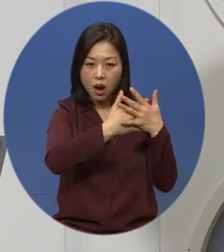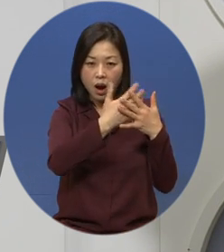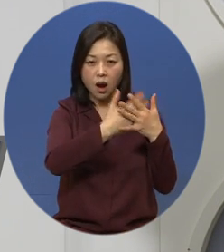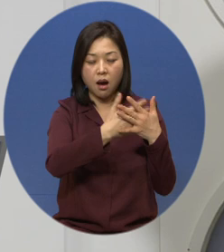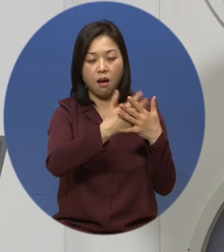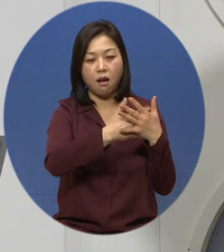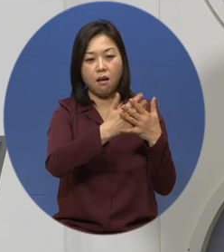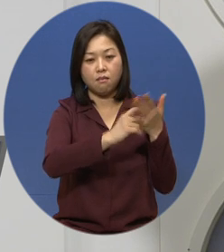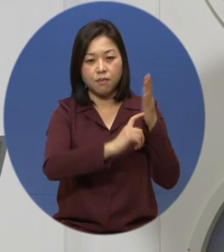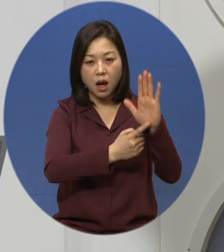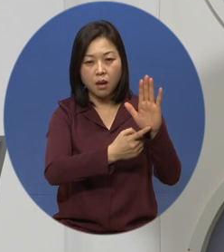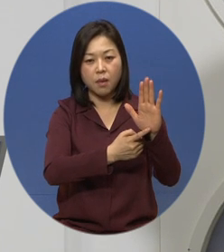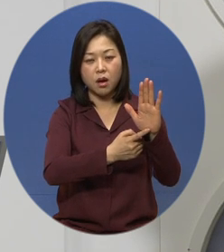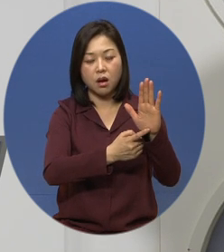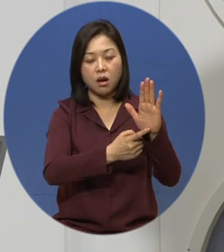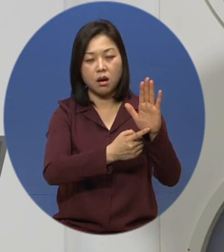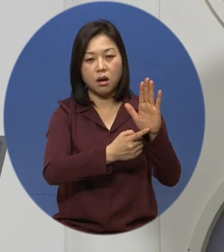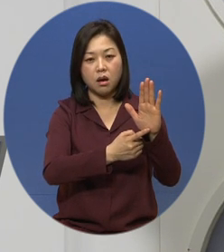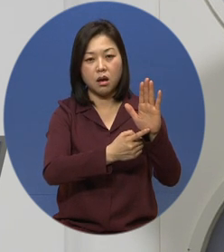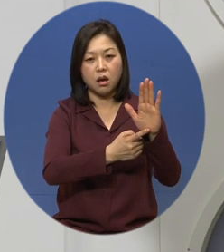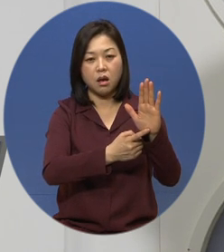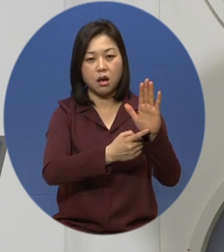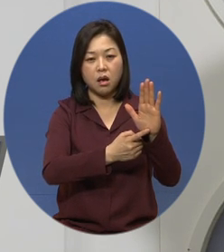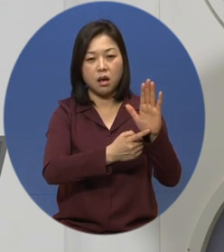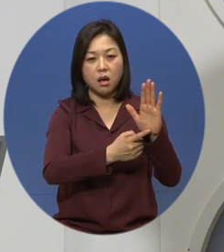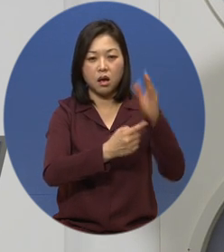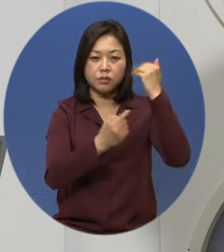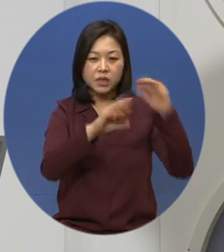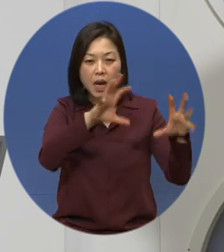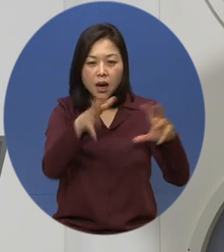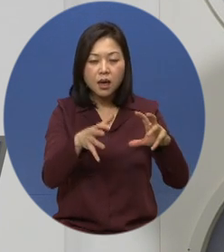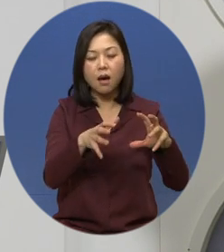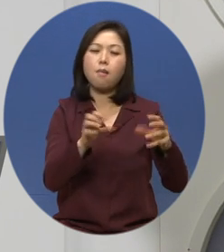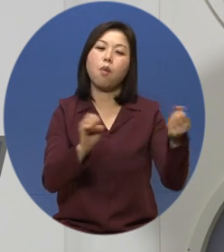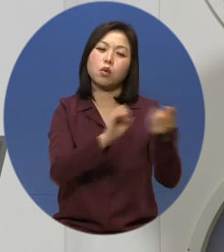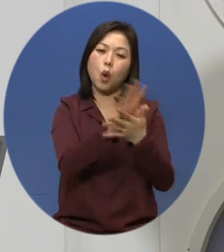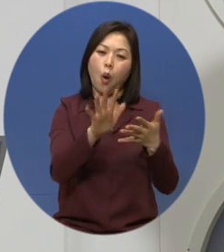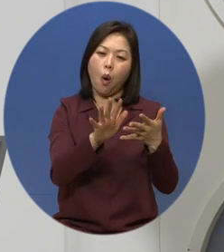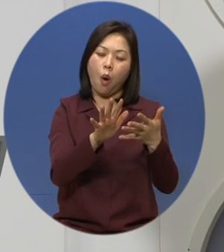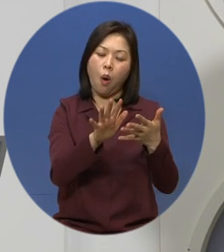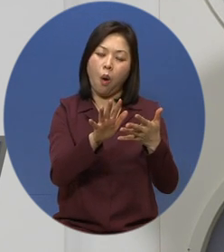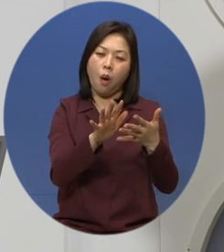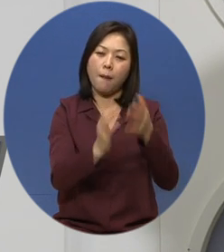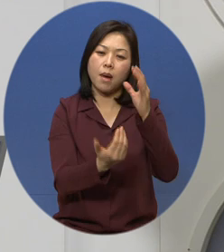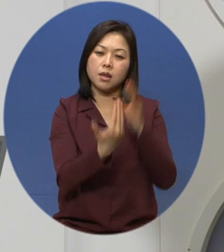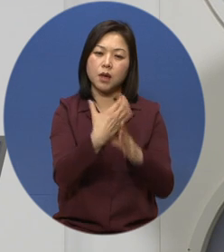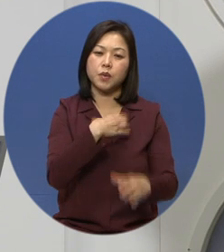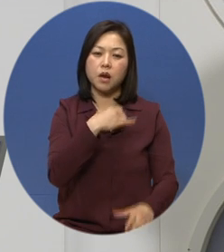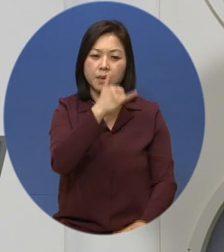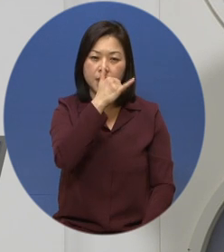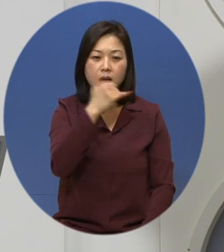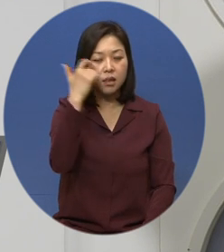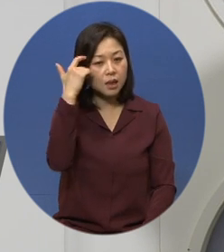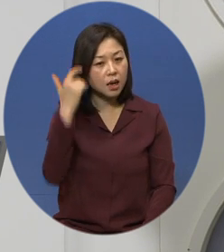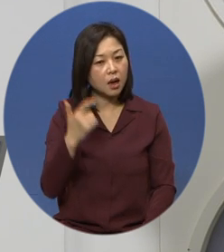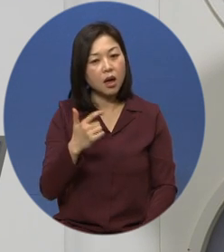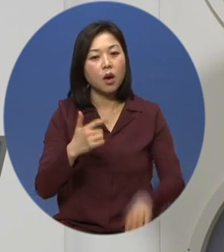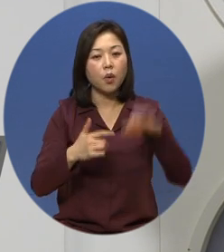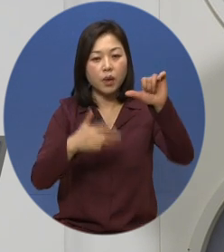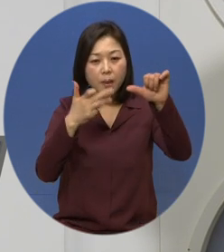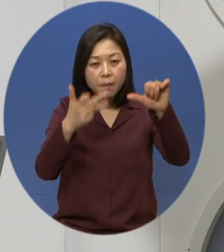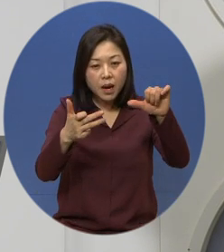상회 되면 완전히 대한민국의 난리가 하겠다 그때까지 528 대한 상황에